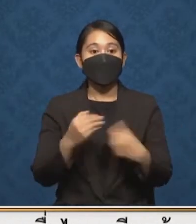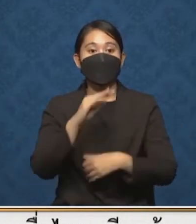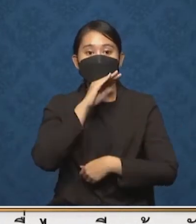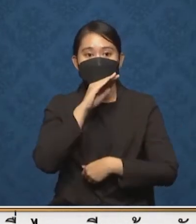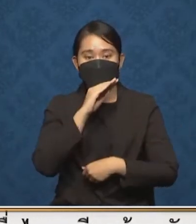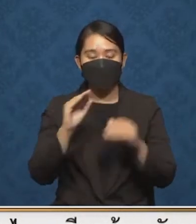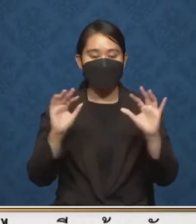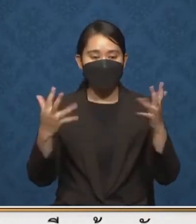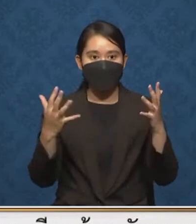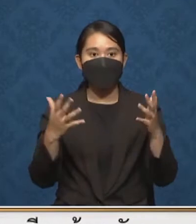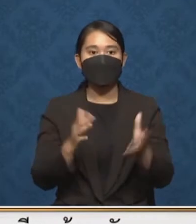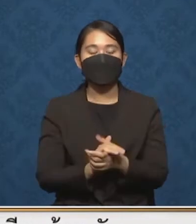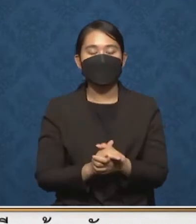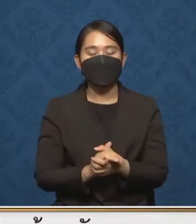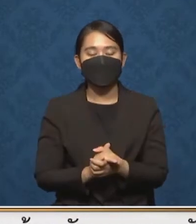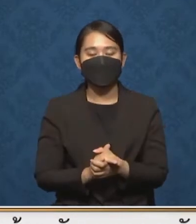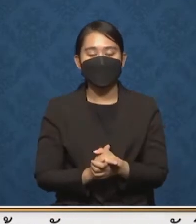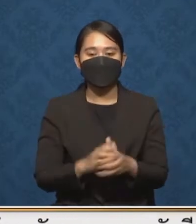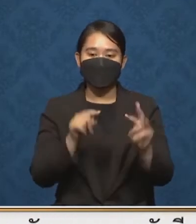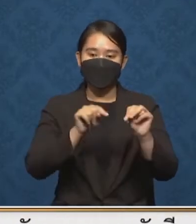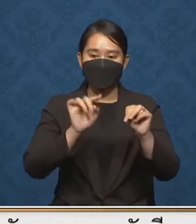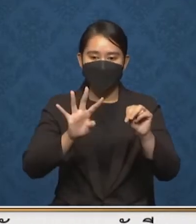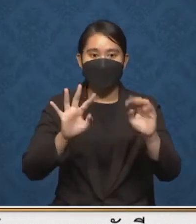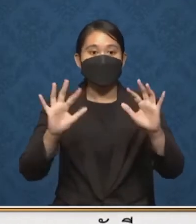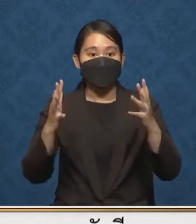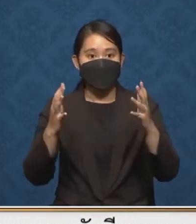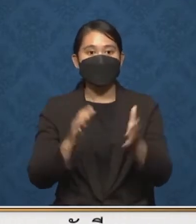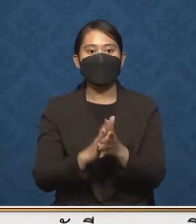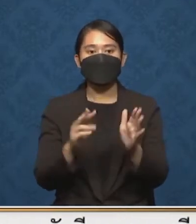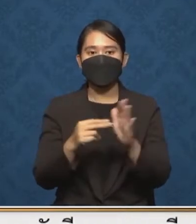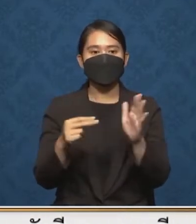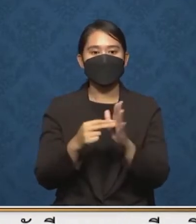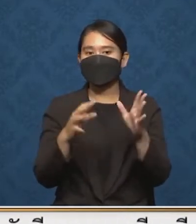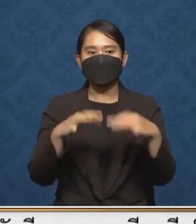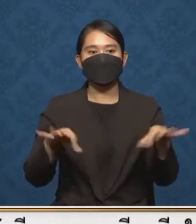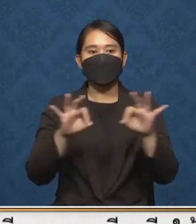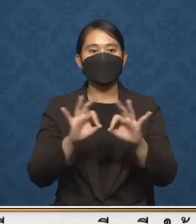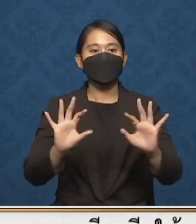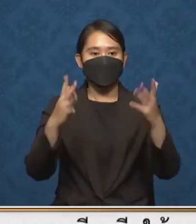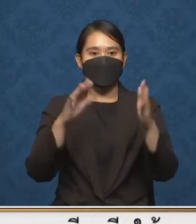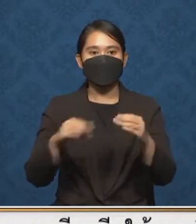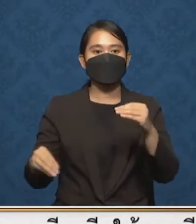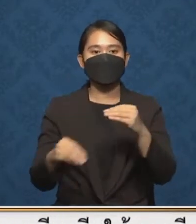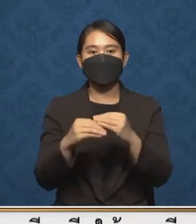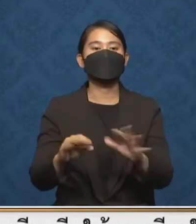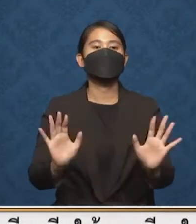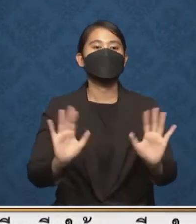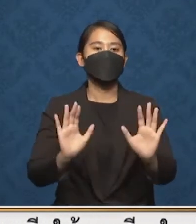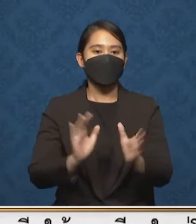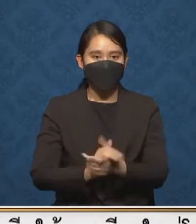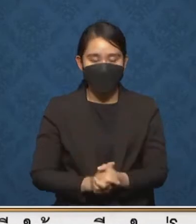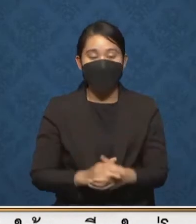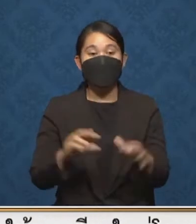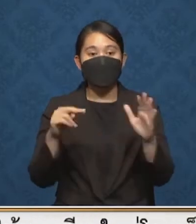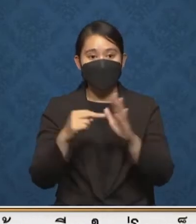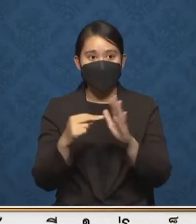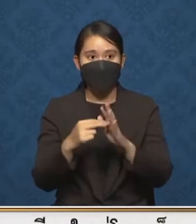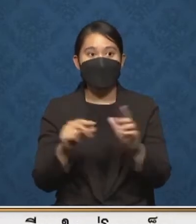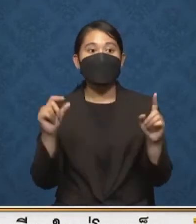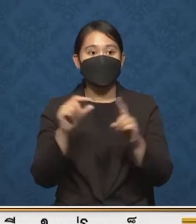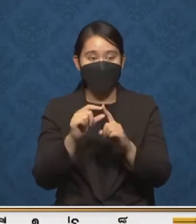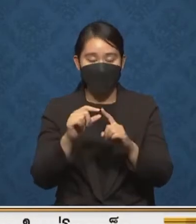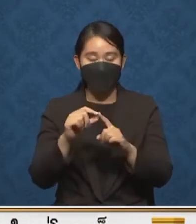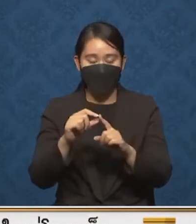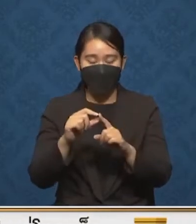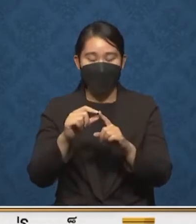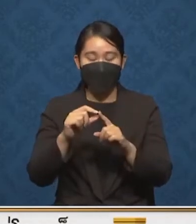อกเหนือจะกว่าไปจากมาตรา4ตอนต้นก็ไม่จำเป็นที่จะต้องมีการเพิ่มข้อความคำว่าการออกกฎกระทรวง